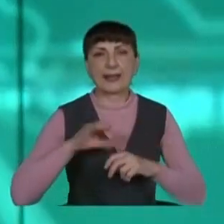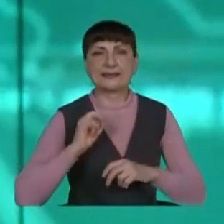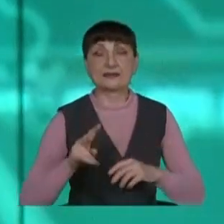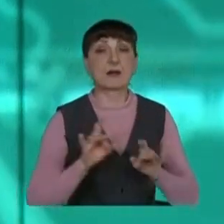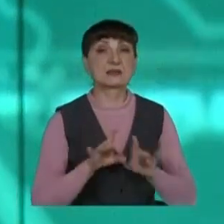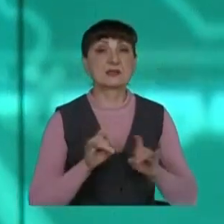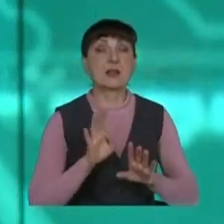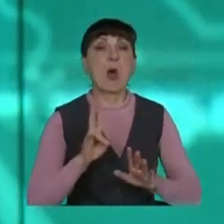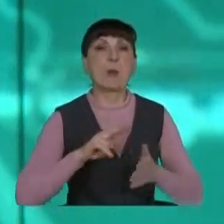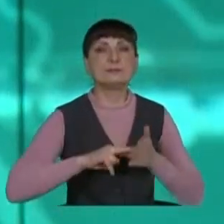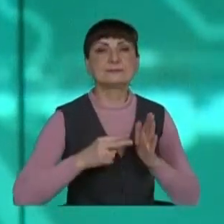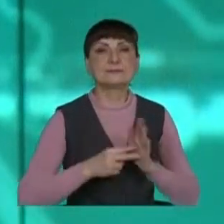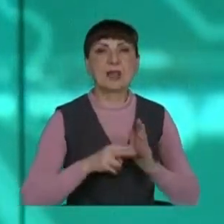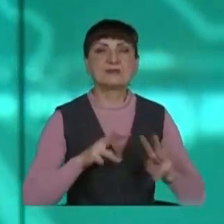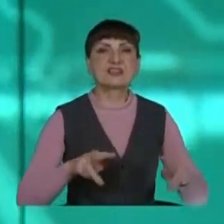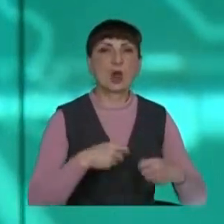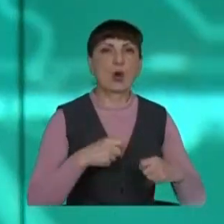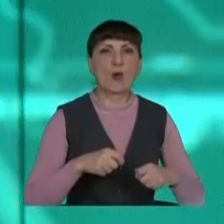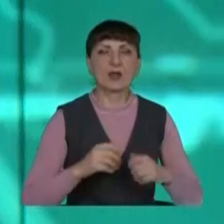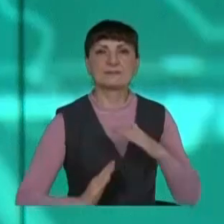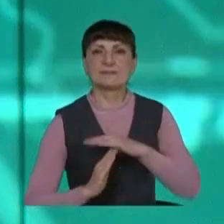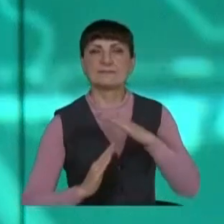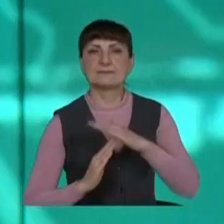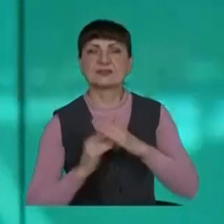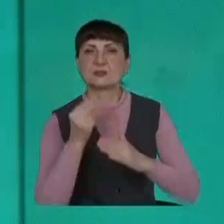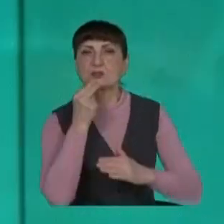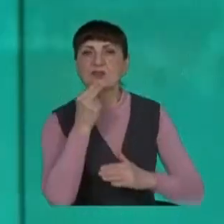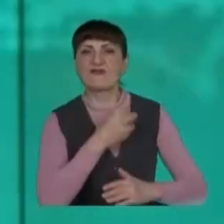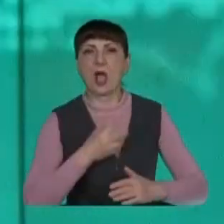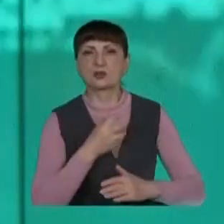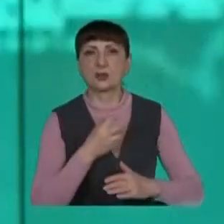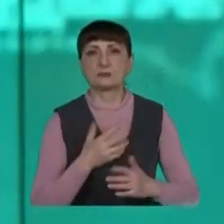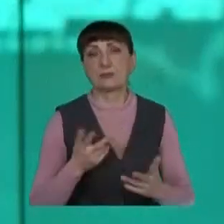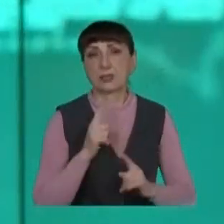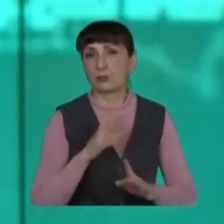рассказал о попытке отказа Минторговли от предельных цен на социально значимые продукты.